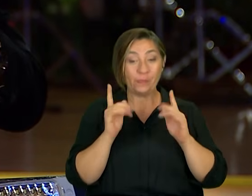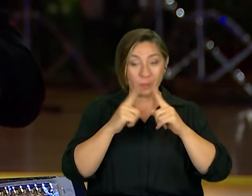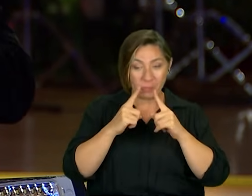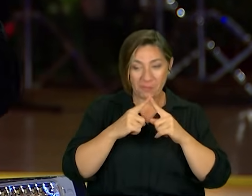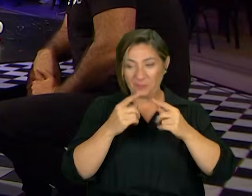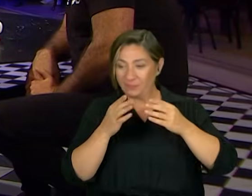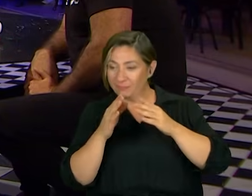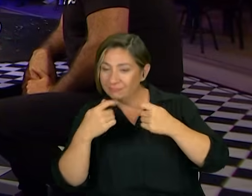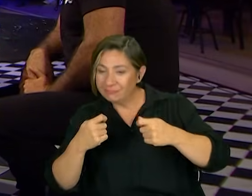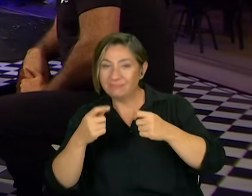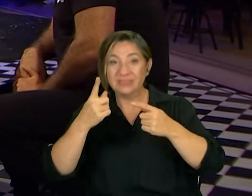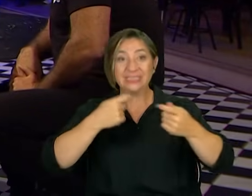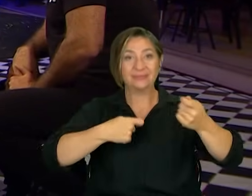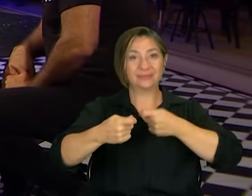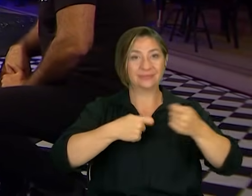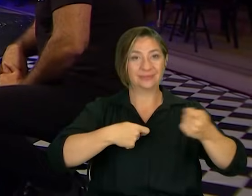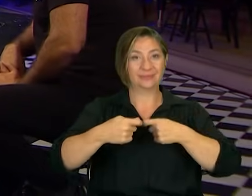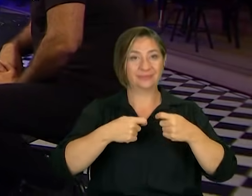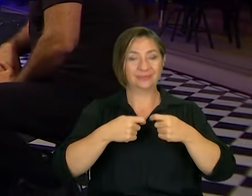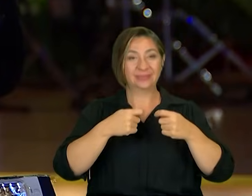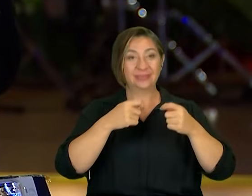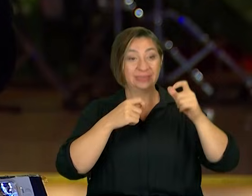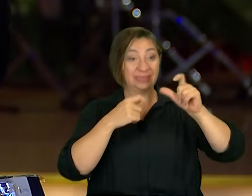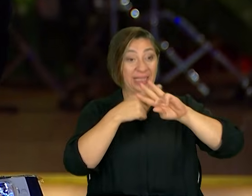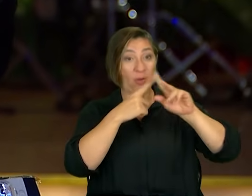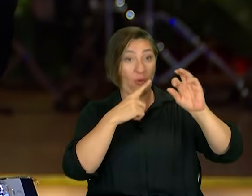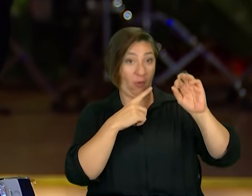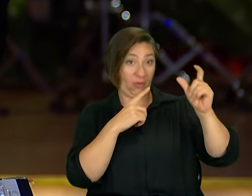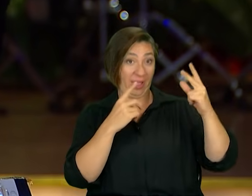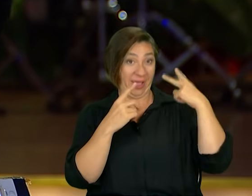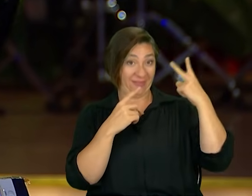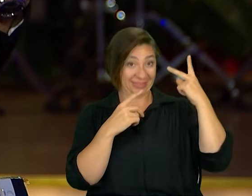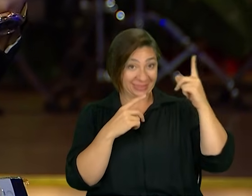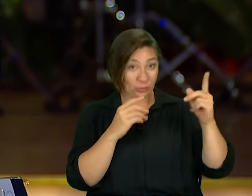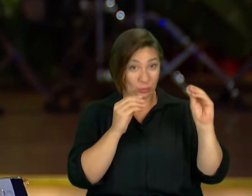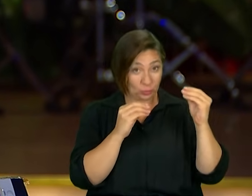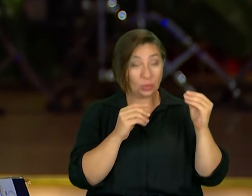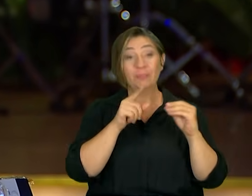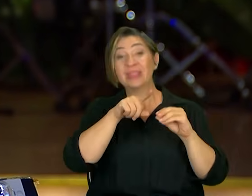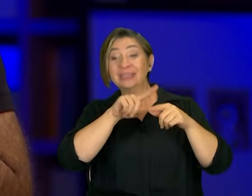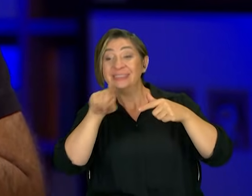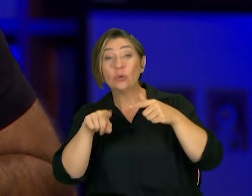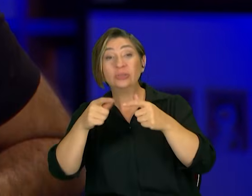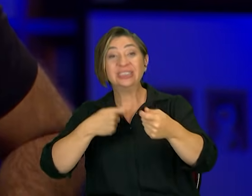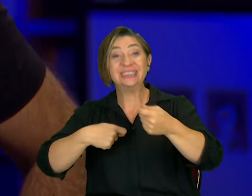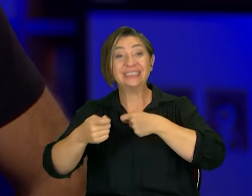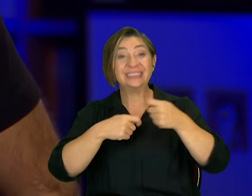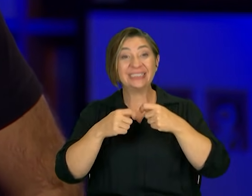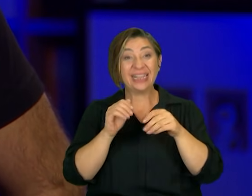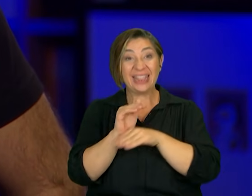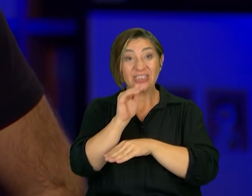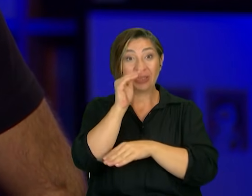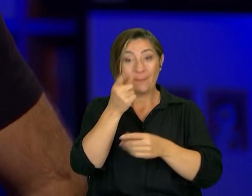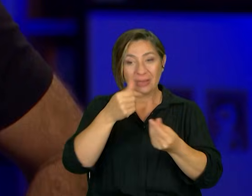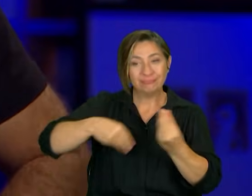kitap işleriyle yani bir şirketi aslında CEO işin havalısı, havalı çocuğu, bir de o şirketi